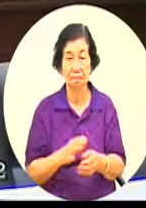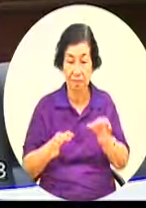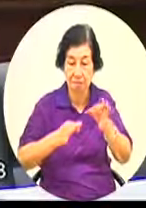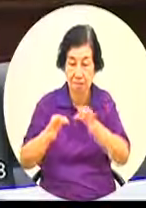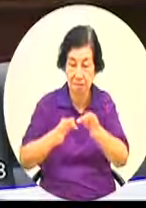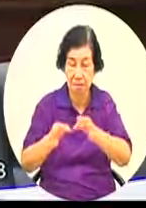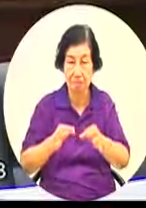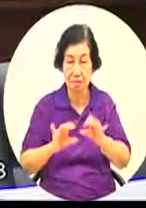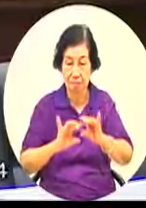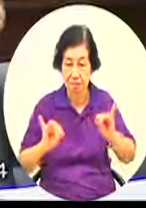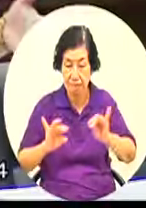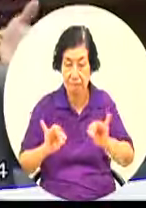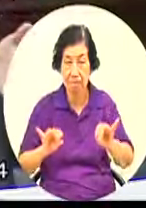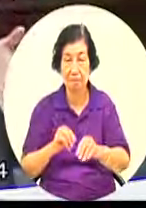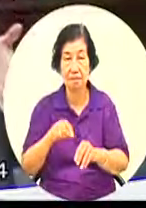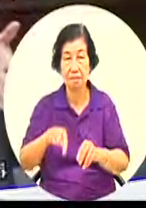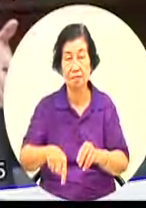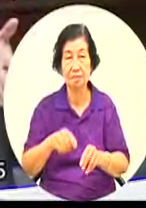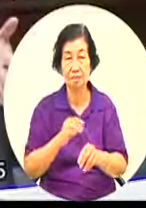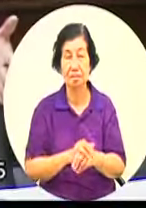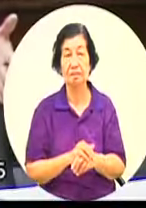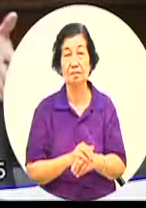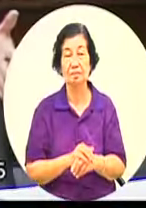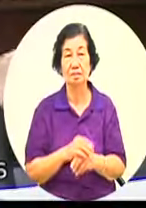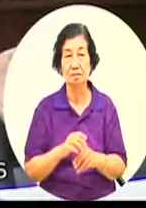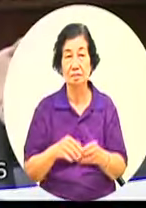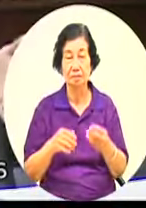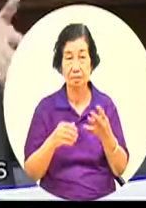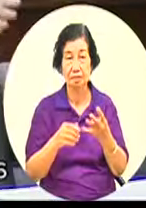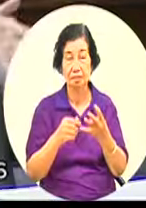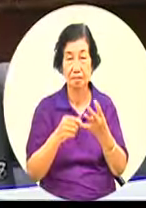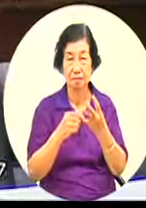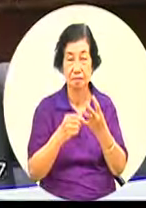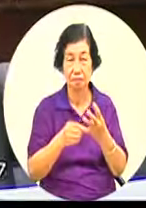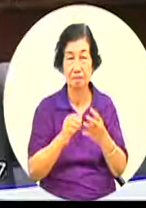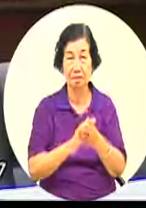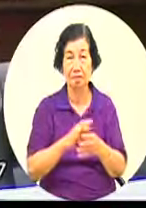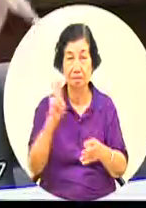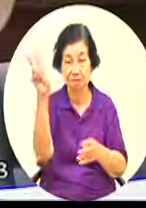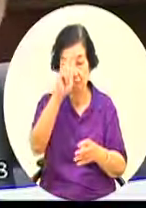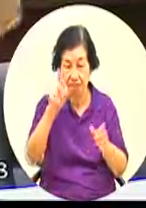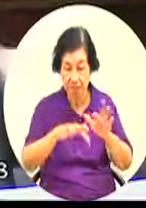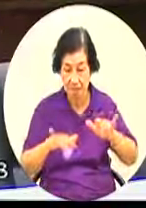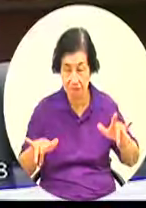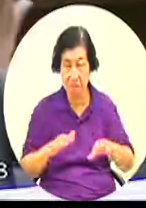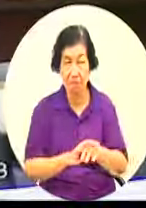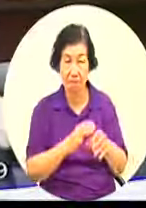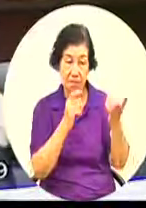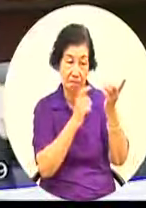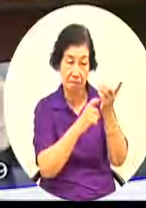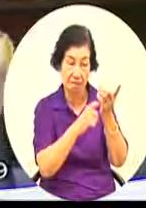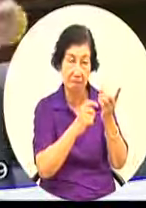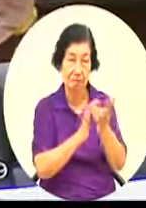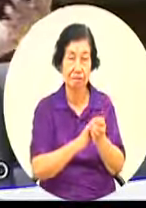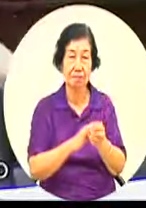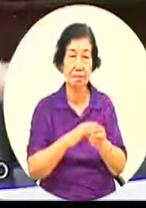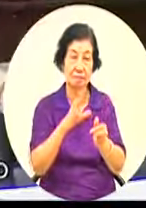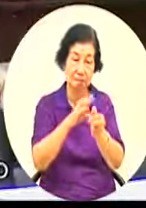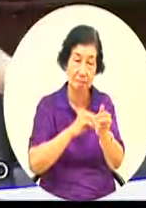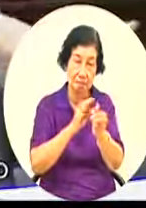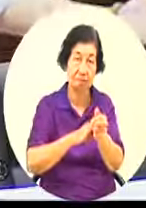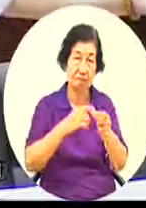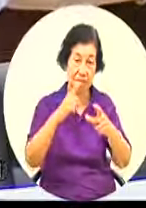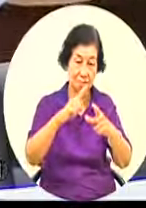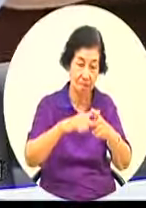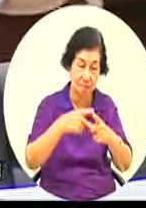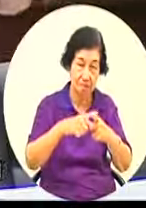我想第二个像那个电脑，好，电脑还有手机，甚至怎么学习 LINE， 怎么学习 FB，